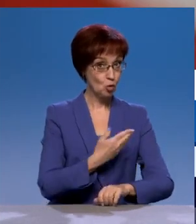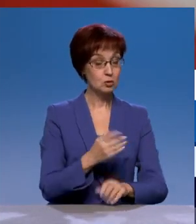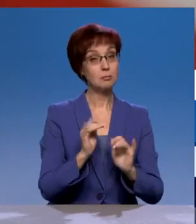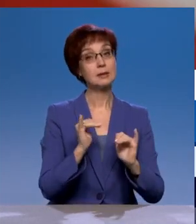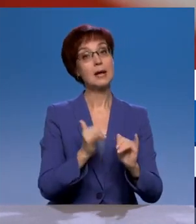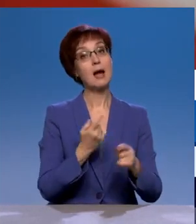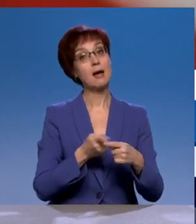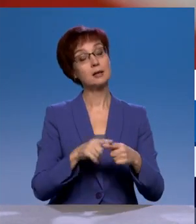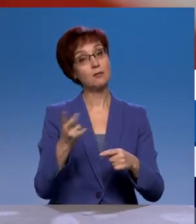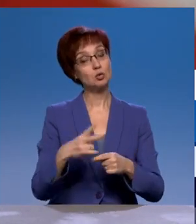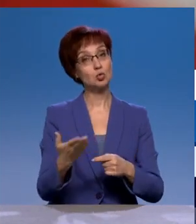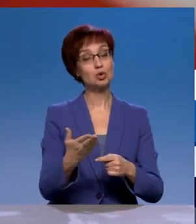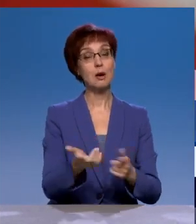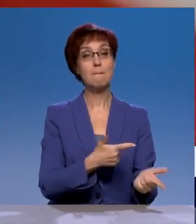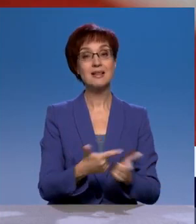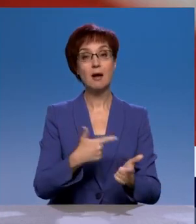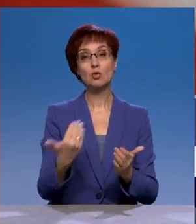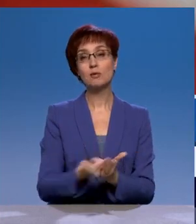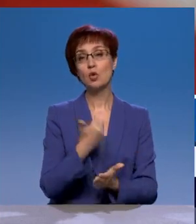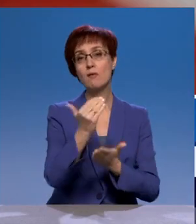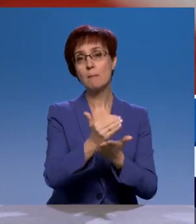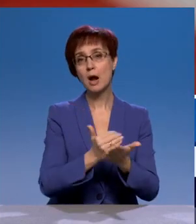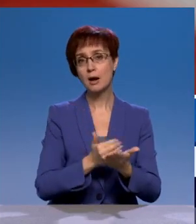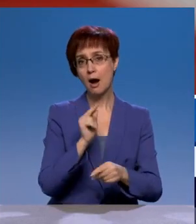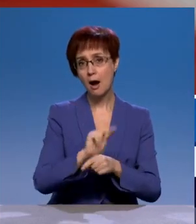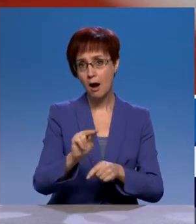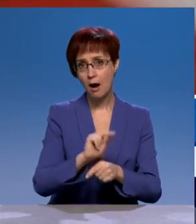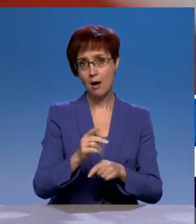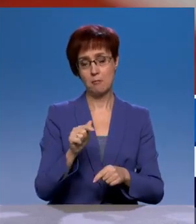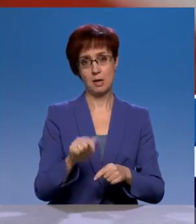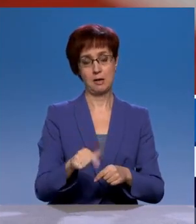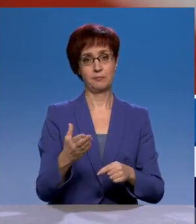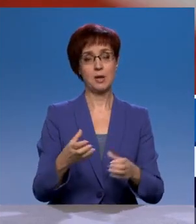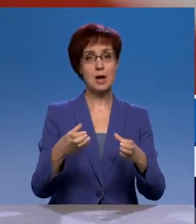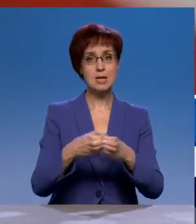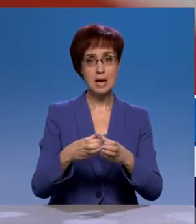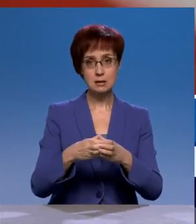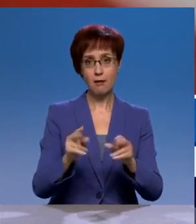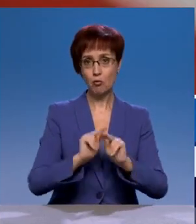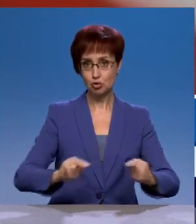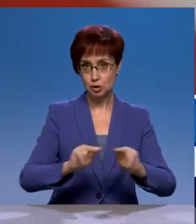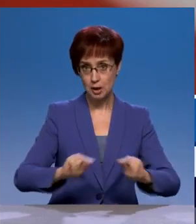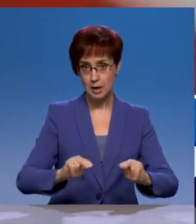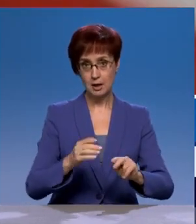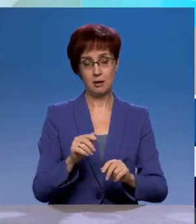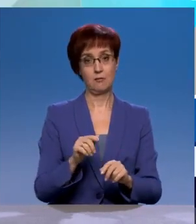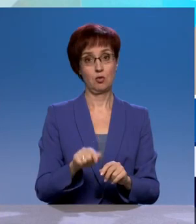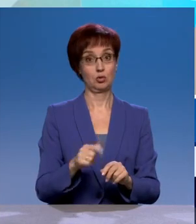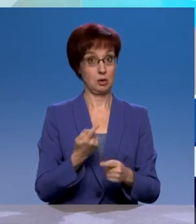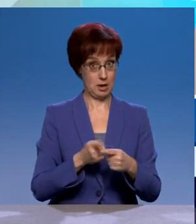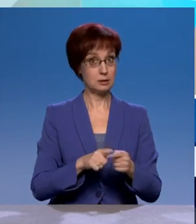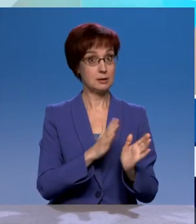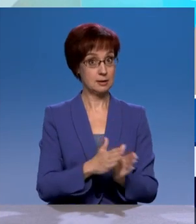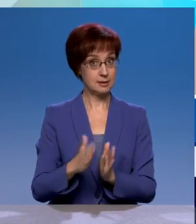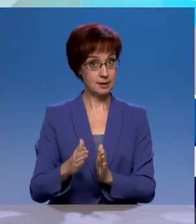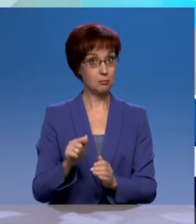программы, профессорско-преподавательский состав. Это система. Тут нельзя сказать, а вот давайте сделаем оптимизацию. Койк у вас тут много. Уже сделали и